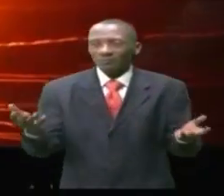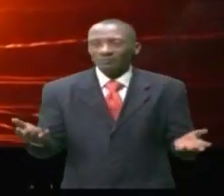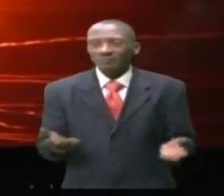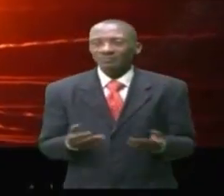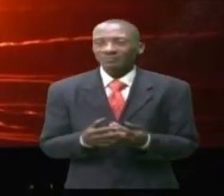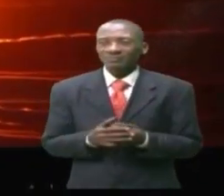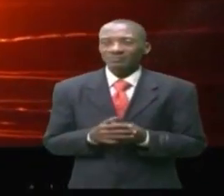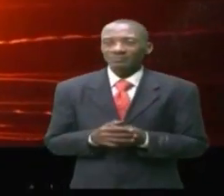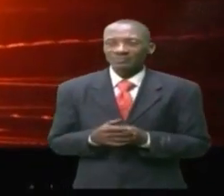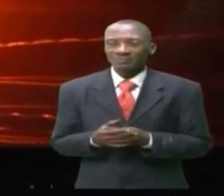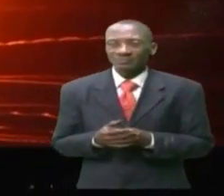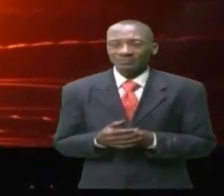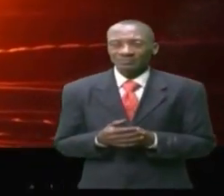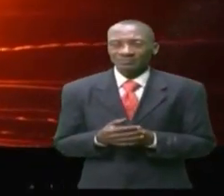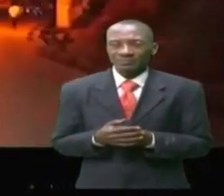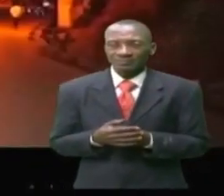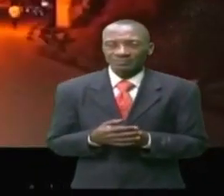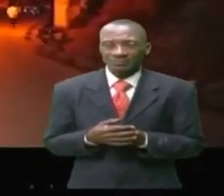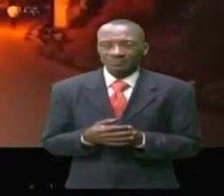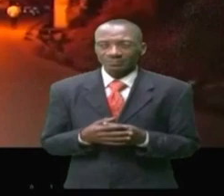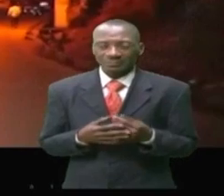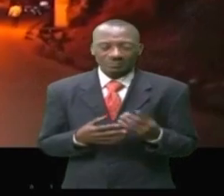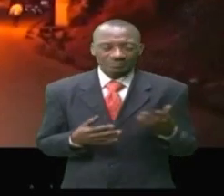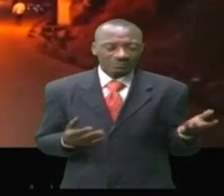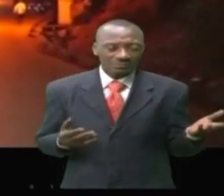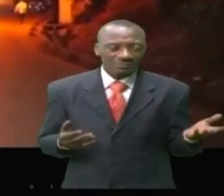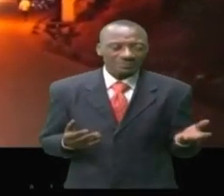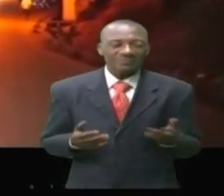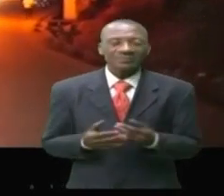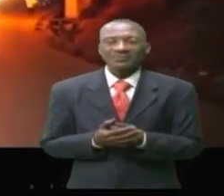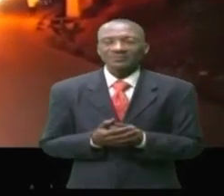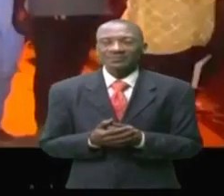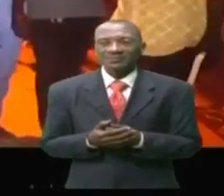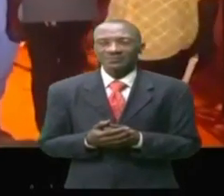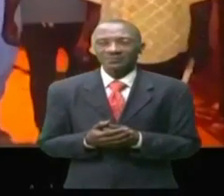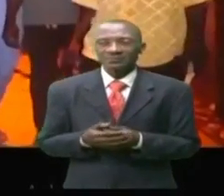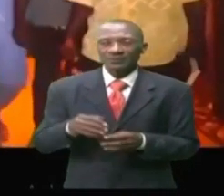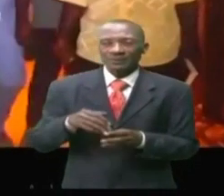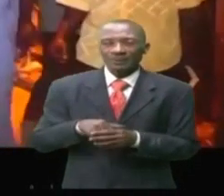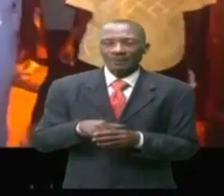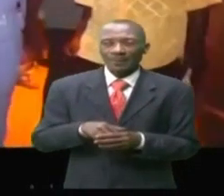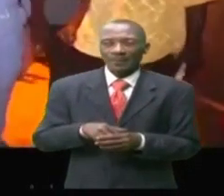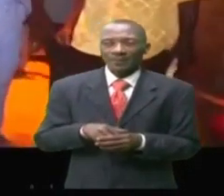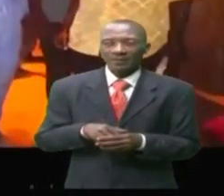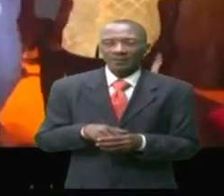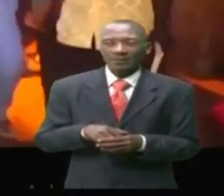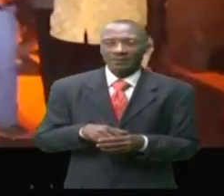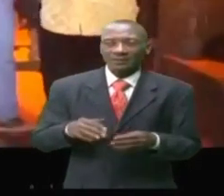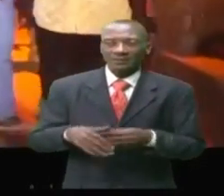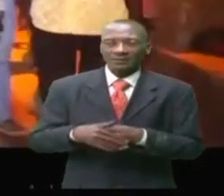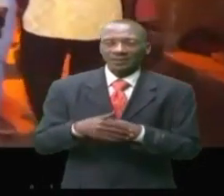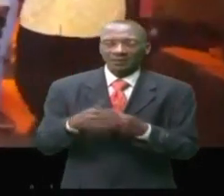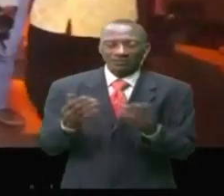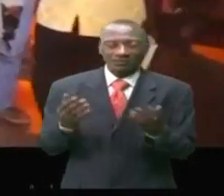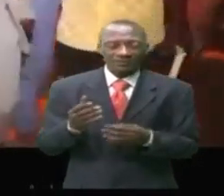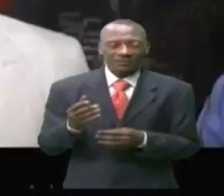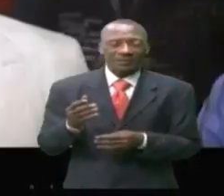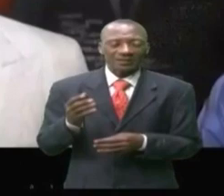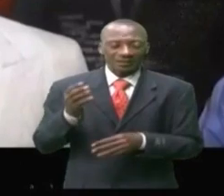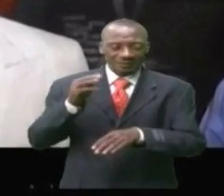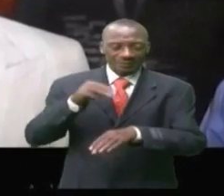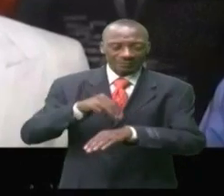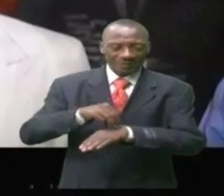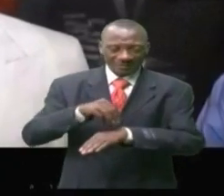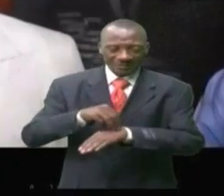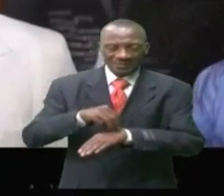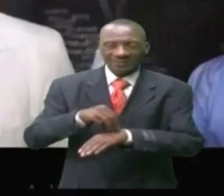Poussé de chasser l'obscurité dans sa juridiction par la lumière, le maire de Matadi, Dominique Kodiambété, a assisté au lancement de